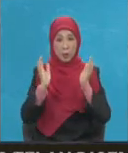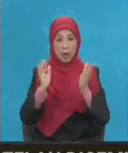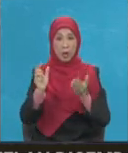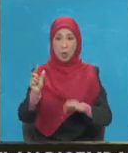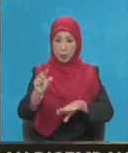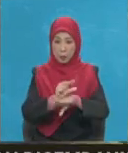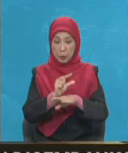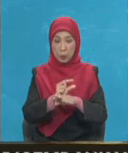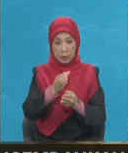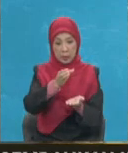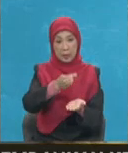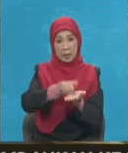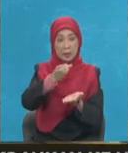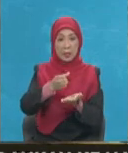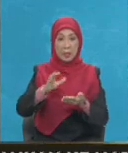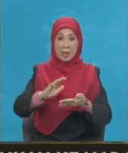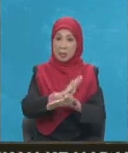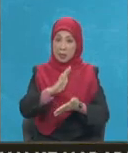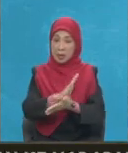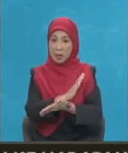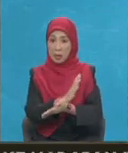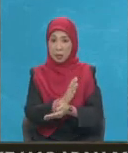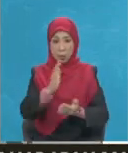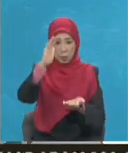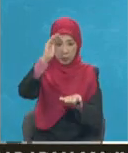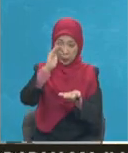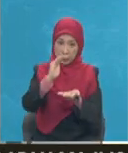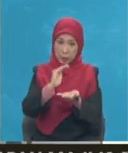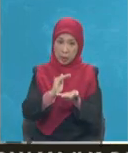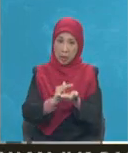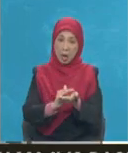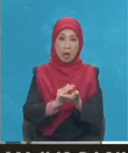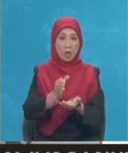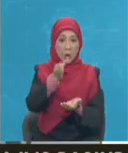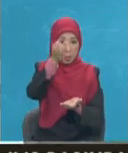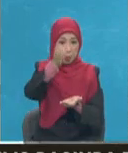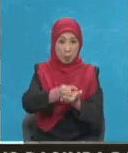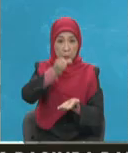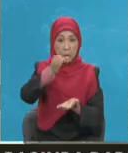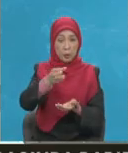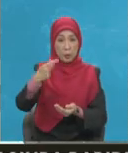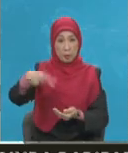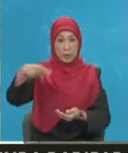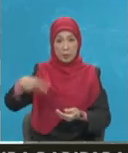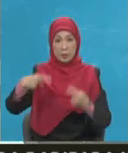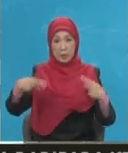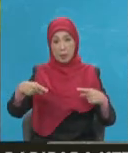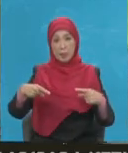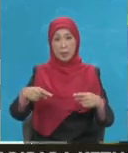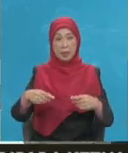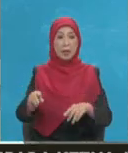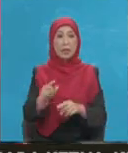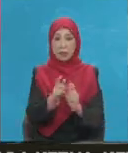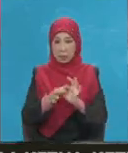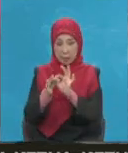kertas bagi meningkatkan kesedaran orang ramai untuk mengurangkan penggunaan botol plastik. Inisiatif seumpamanya diadakan dengan